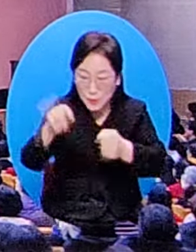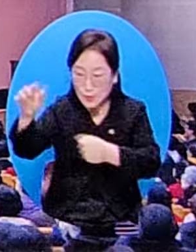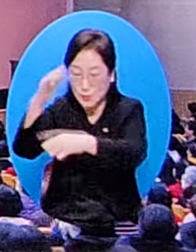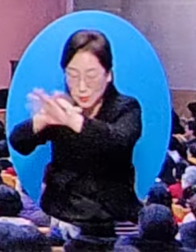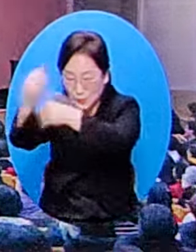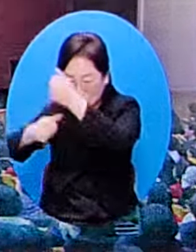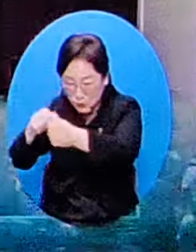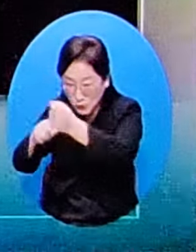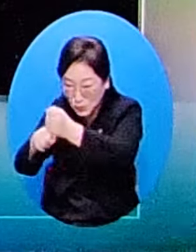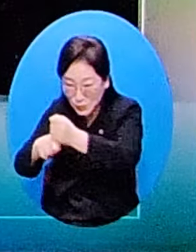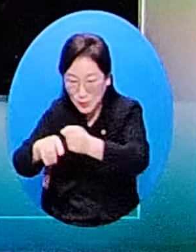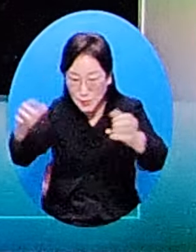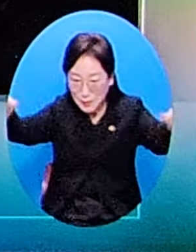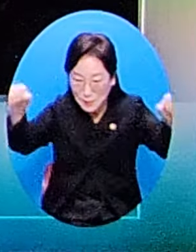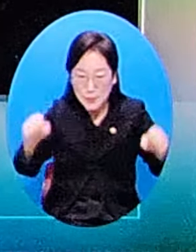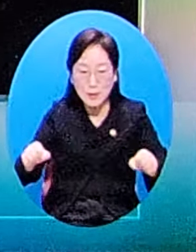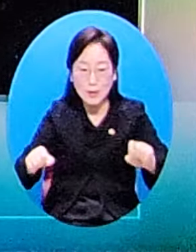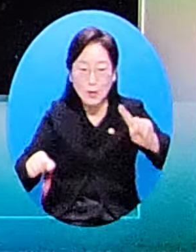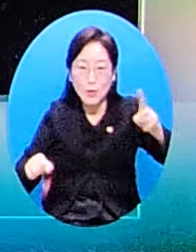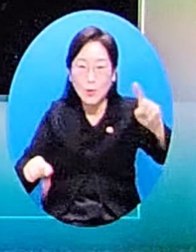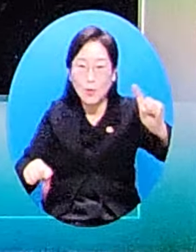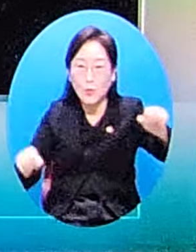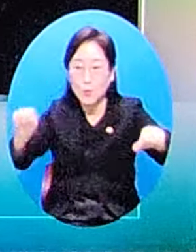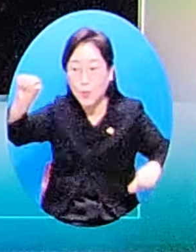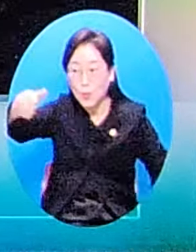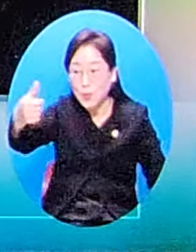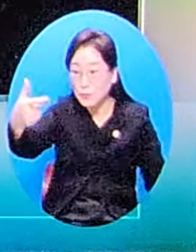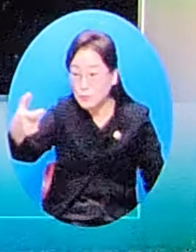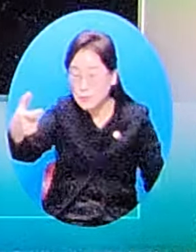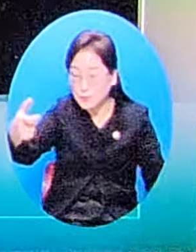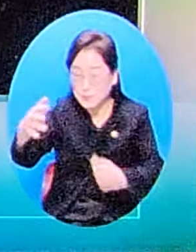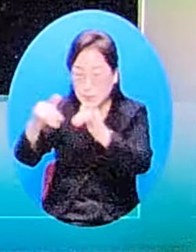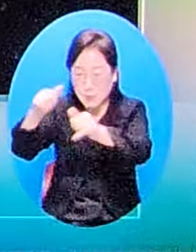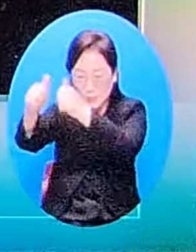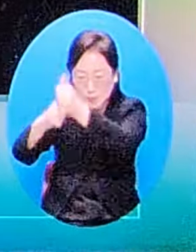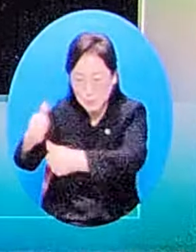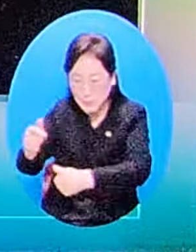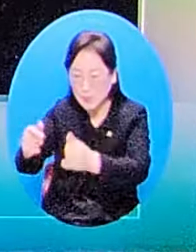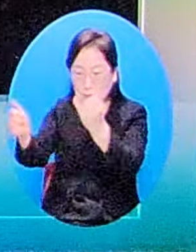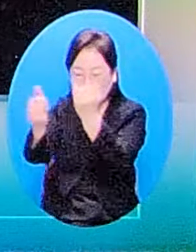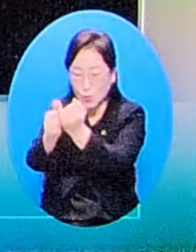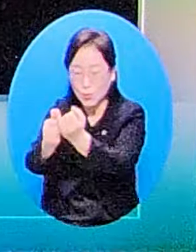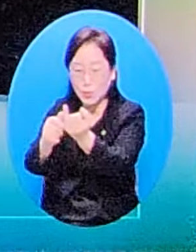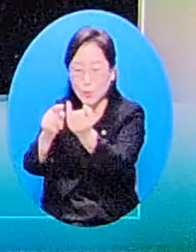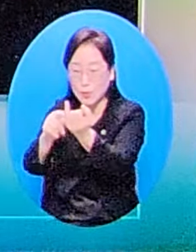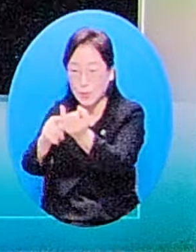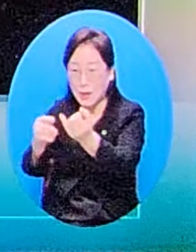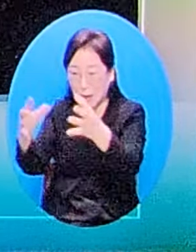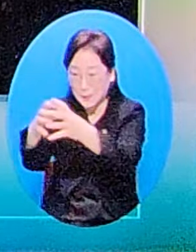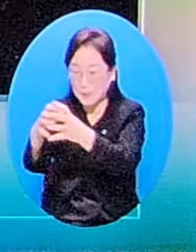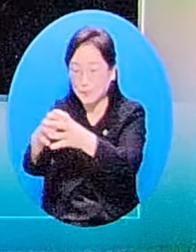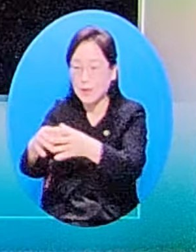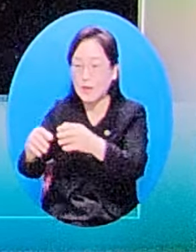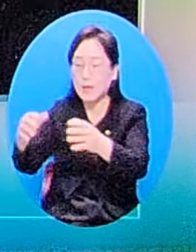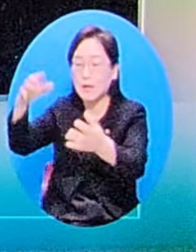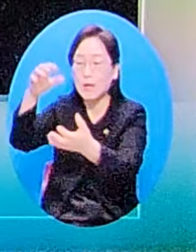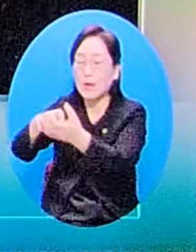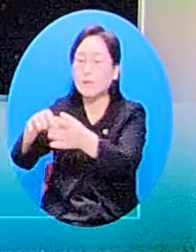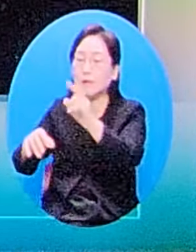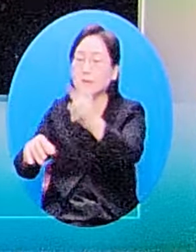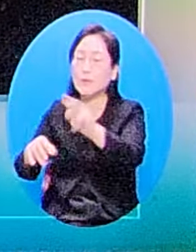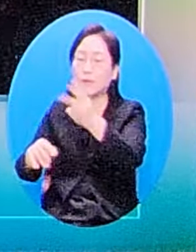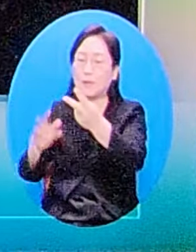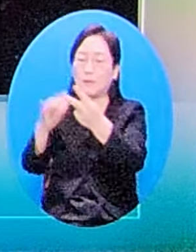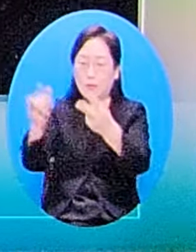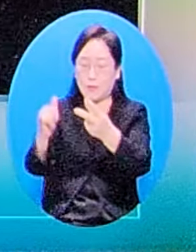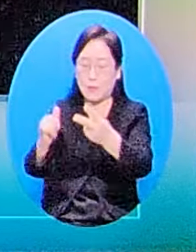걸친 후손 560명과 그 후손들과 혼인관계를 맺은 169명을 포함하여 1200명 되는 주크 가문의